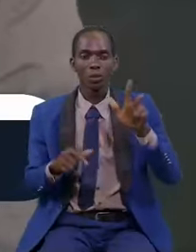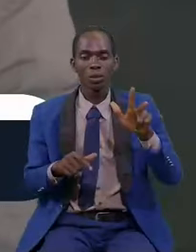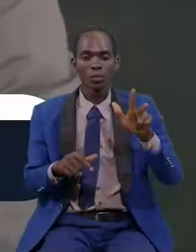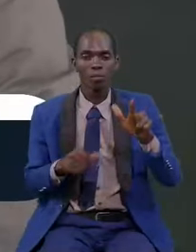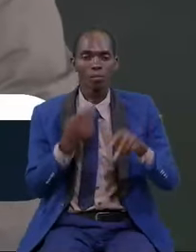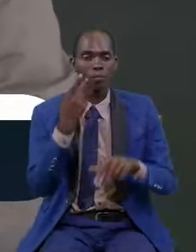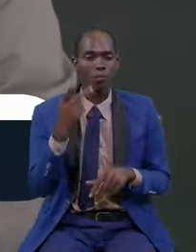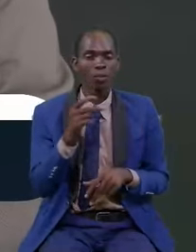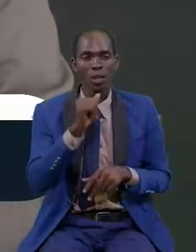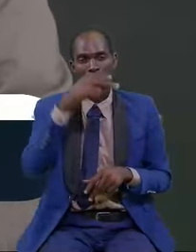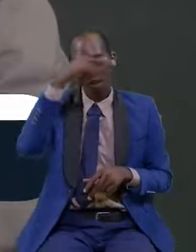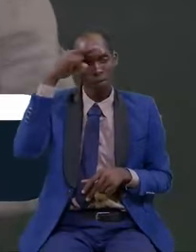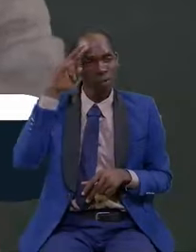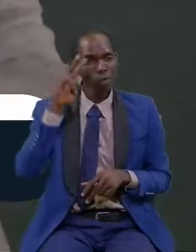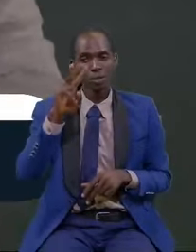Voici